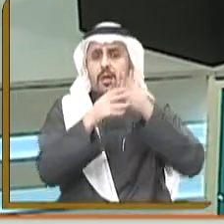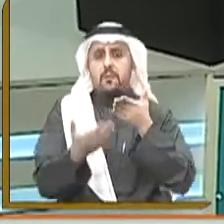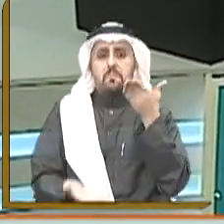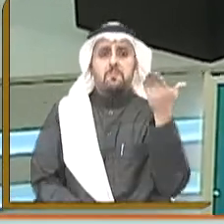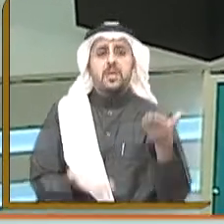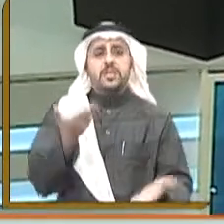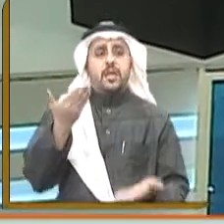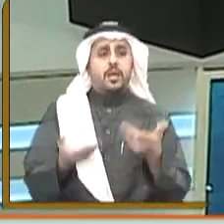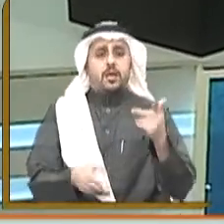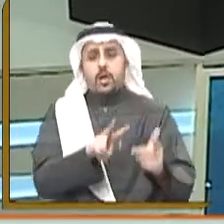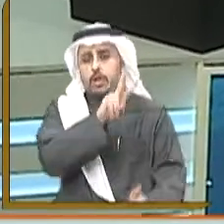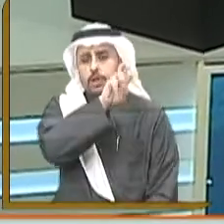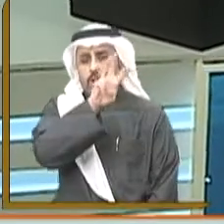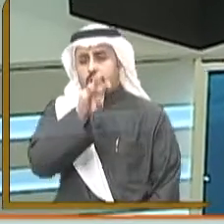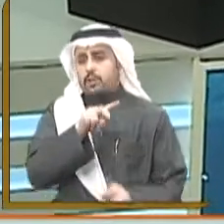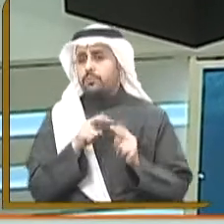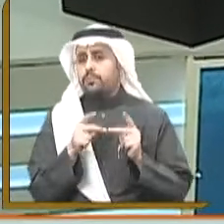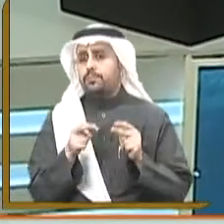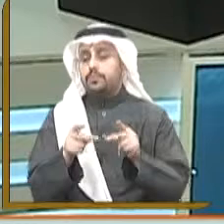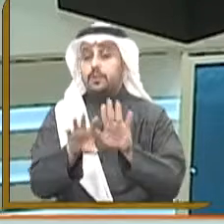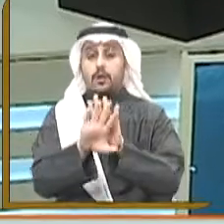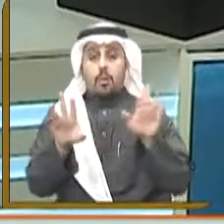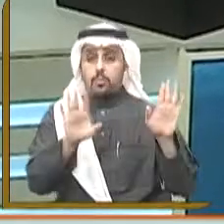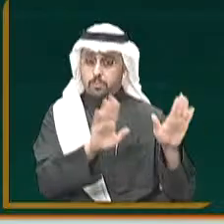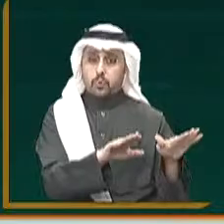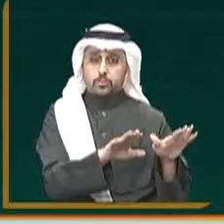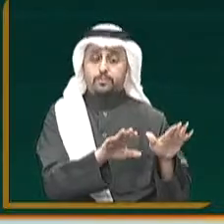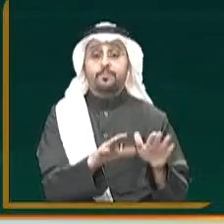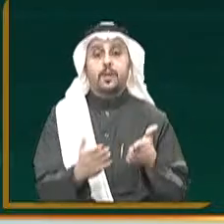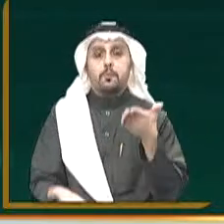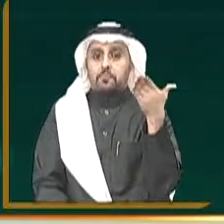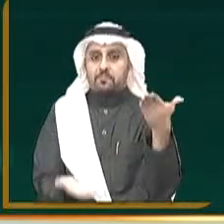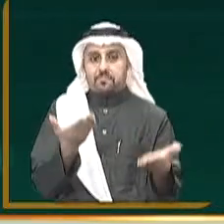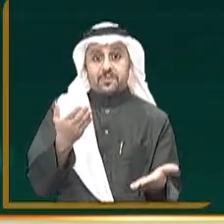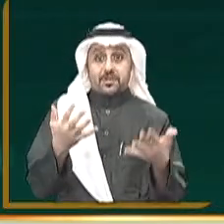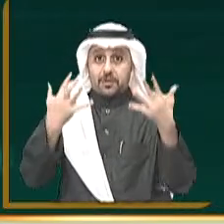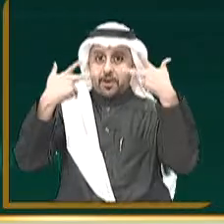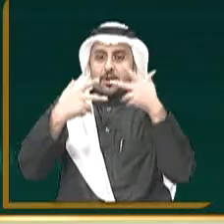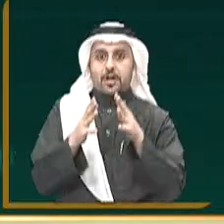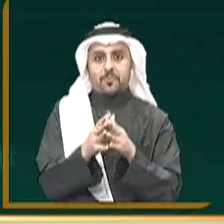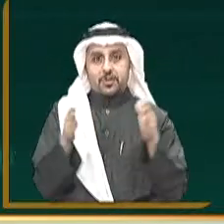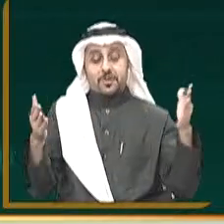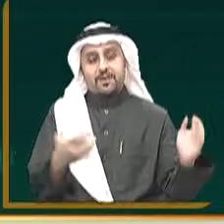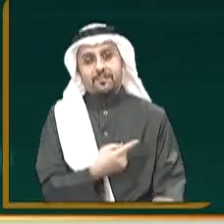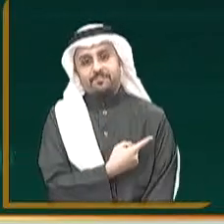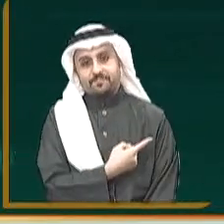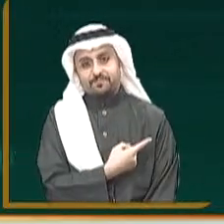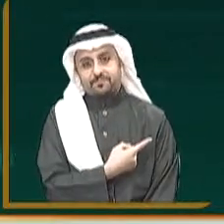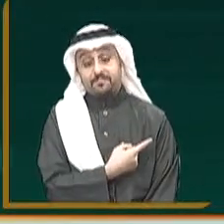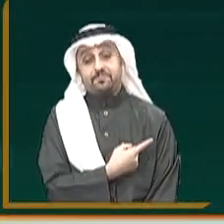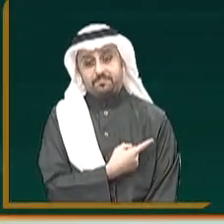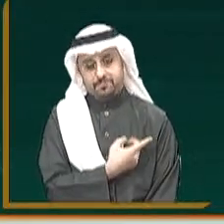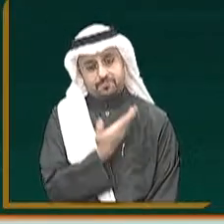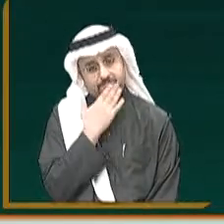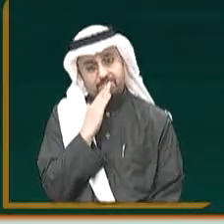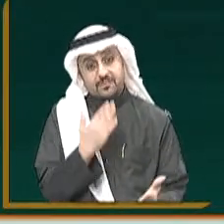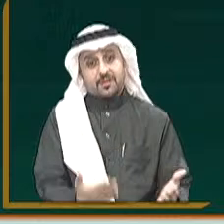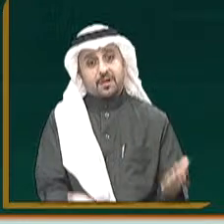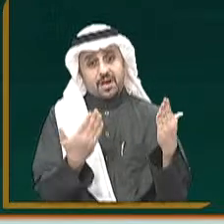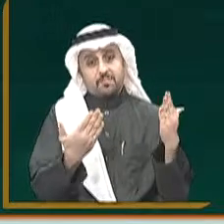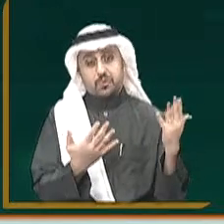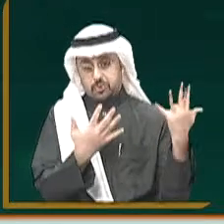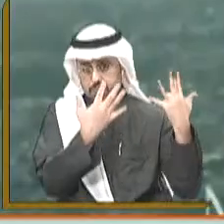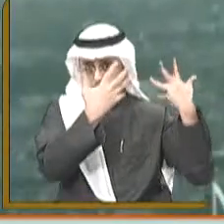في دعم التنمية الاقتصادية. ميزانية وأرقام تؤكد مواصلة نمو الاقتصاد السعودي